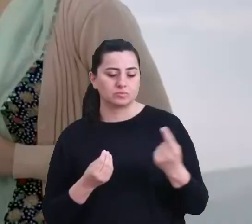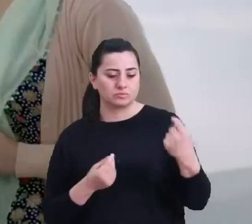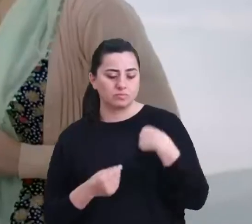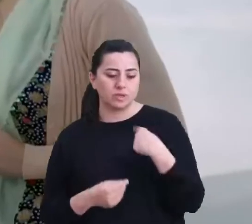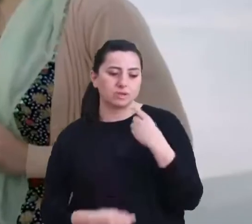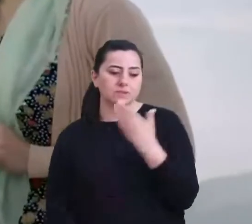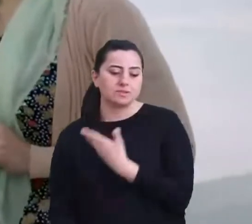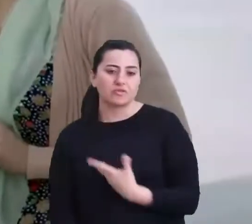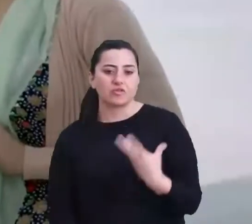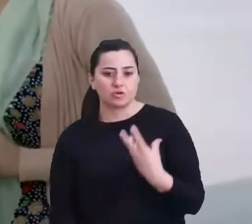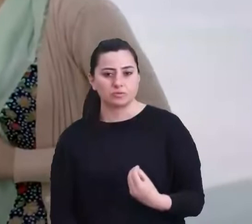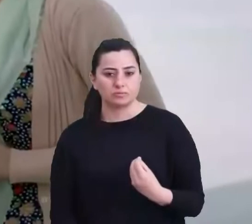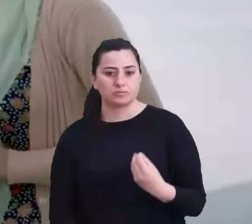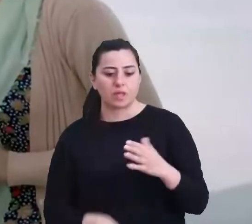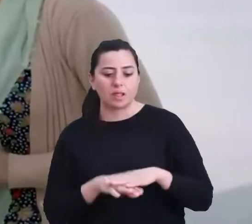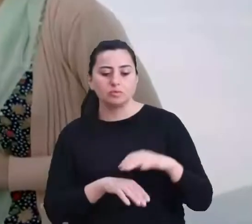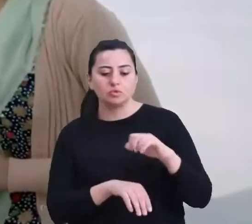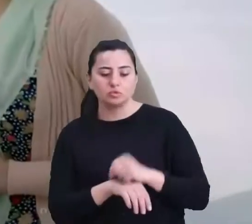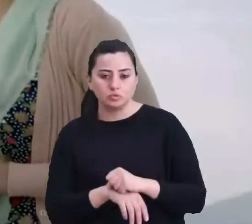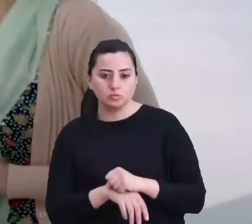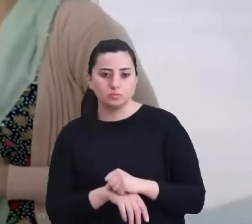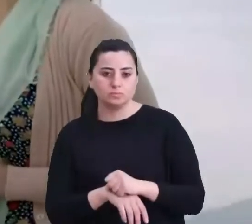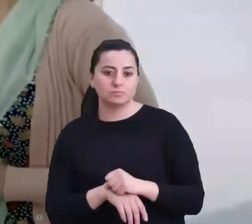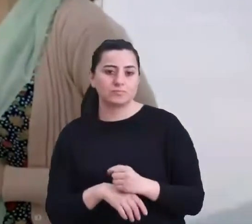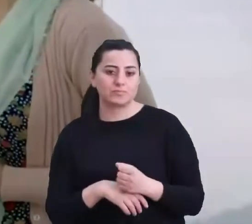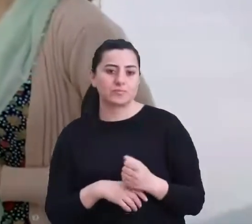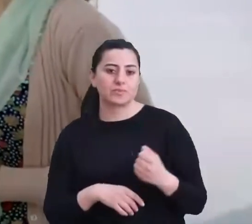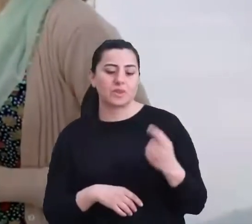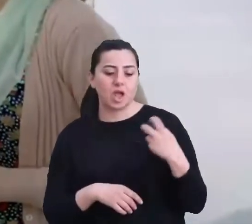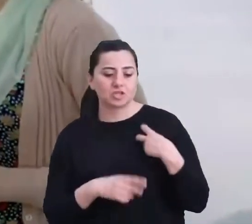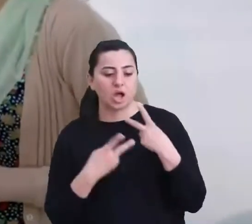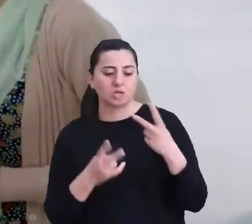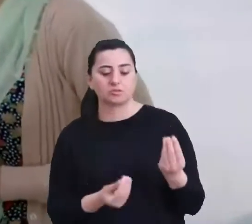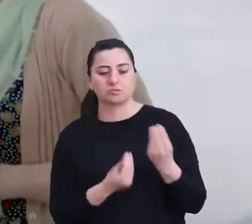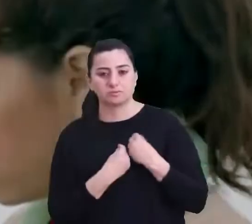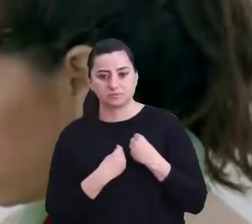bana. Elimi tuttu. Aşkını itiraf etti.